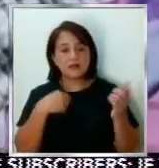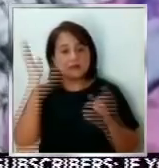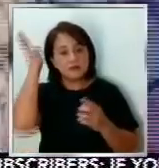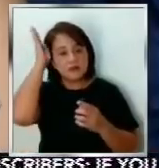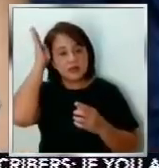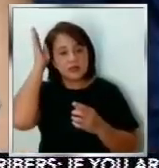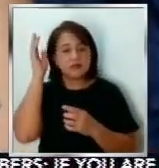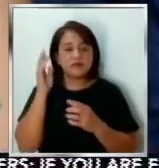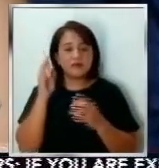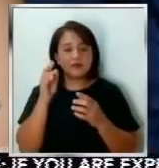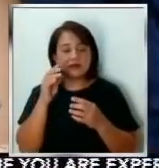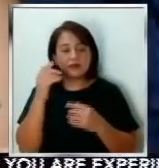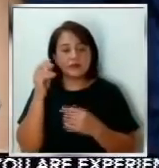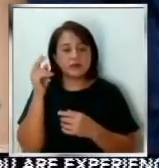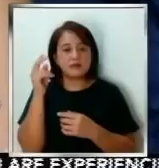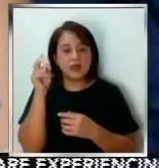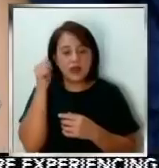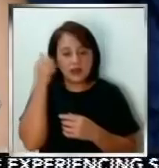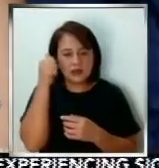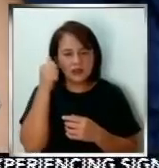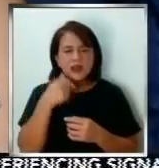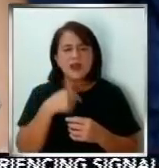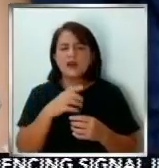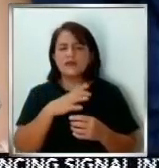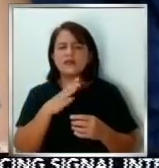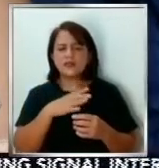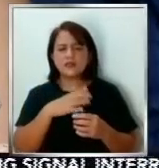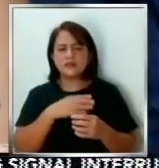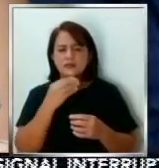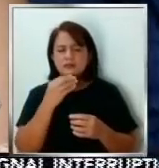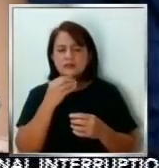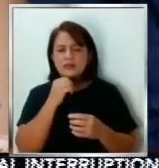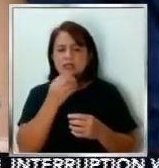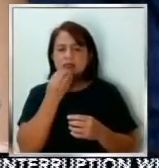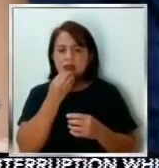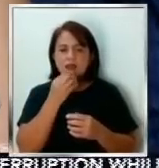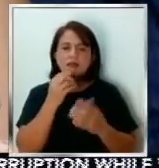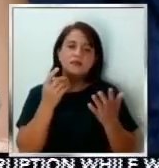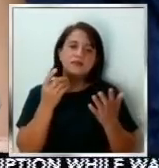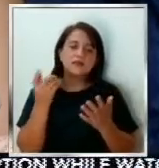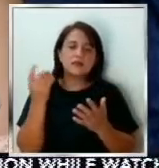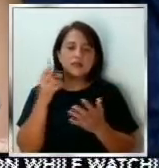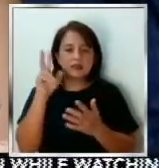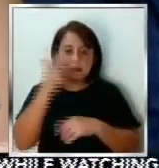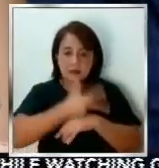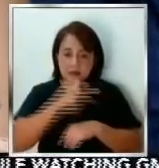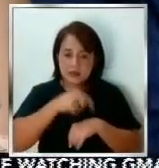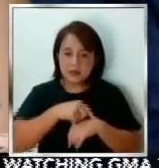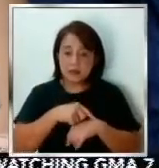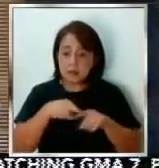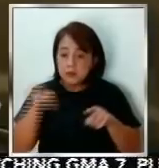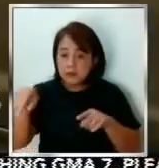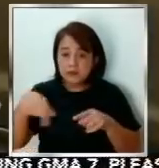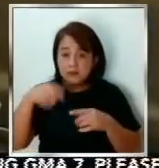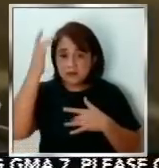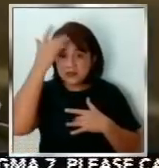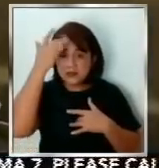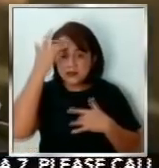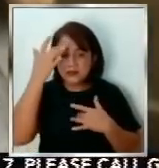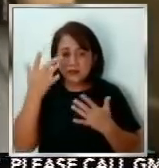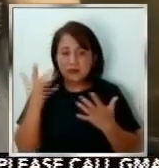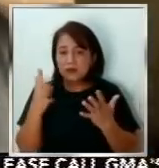na kami kung hindi kami kakain ng 3 beses ang araw, pero hindi po pwede yung mga may sakit na sila ang walang makakain, tsaka walang panggamot.